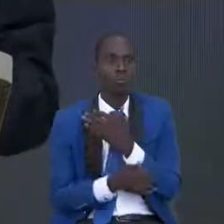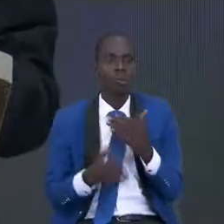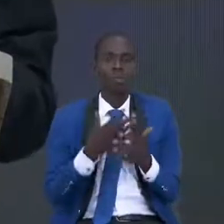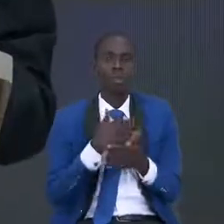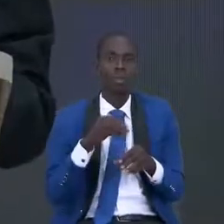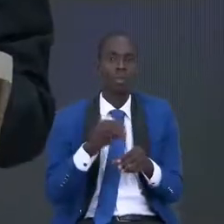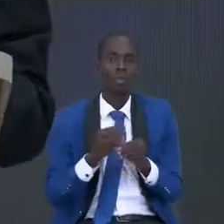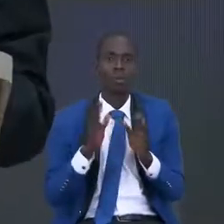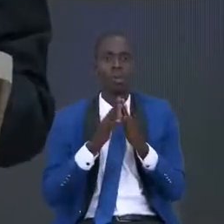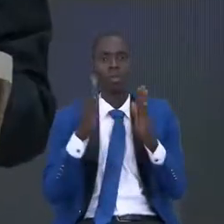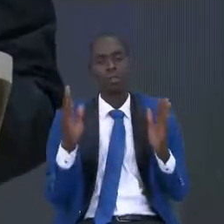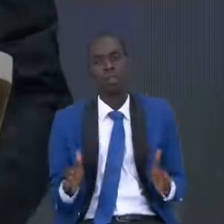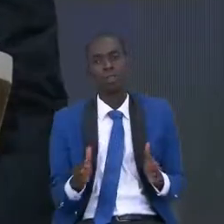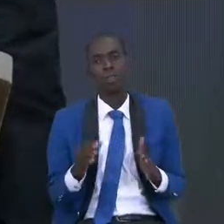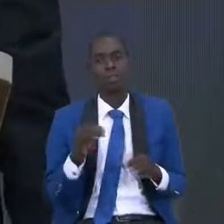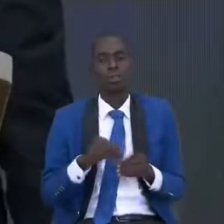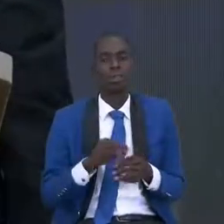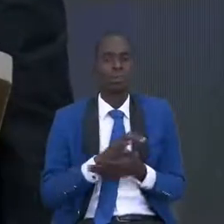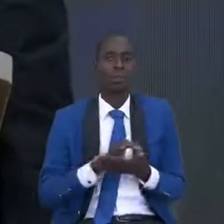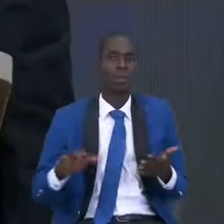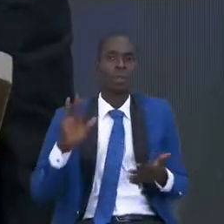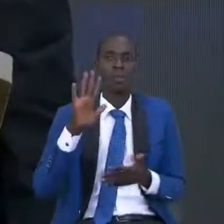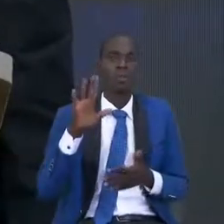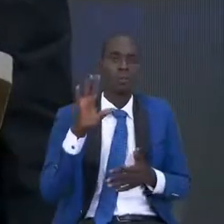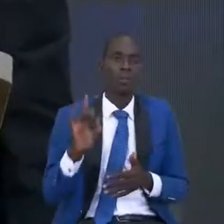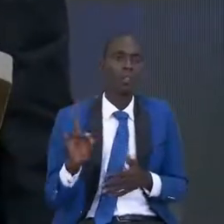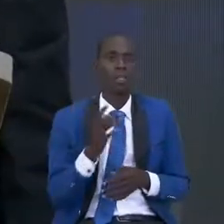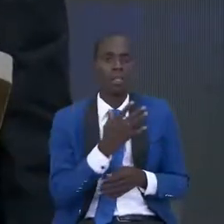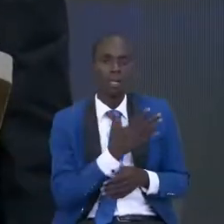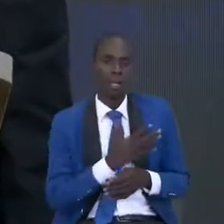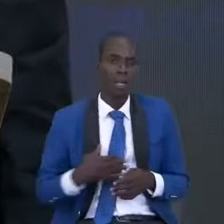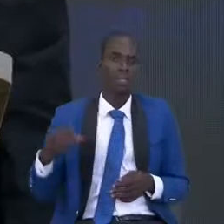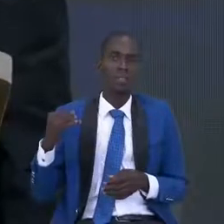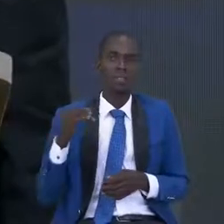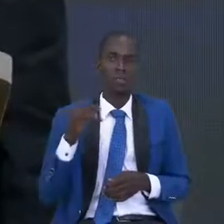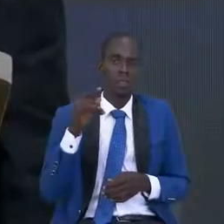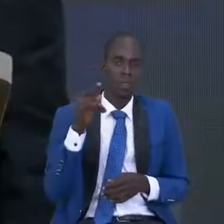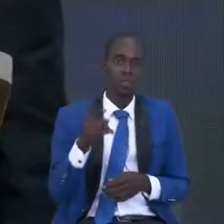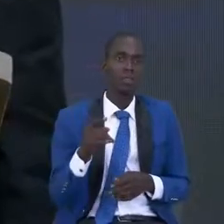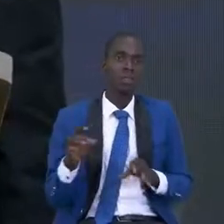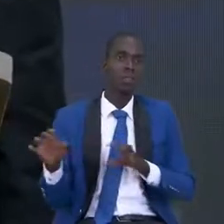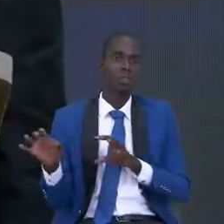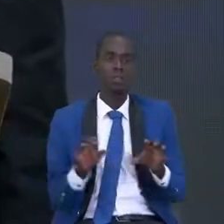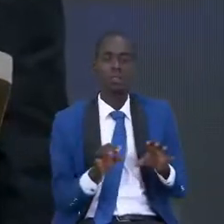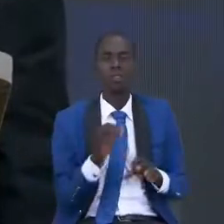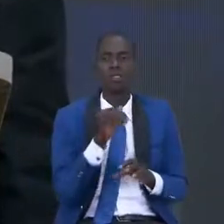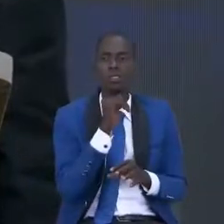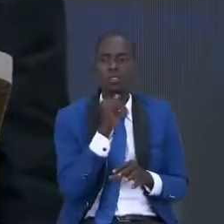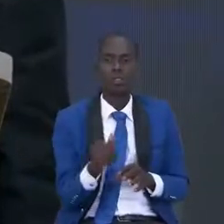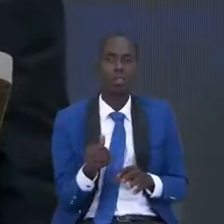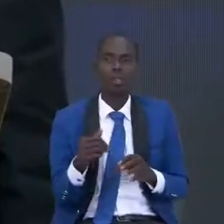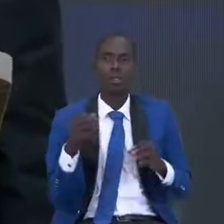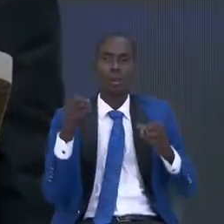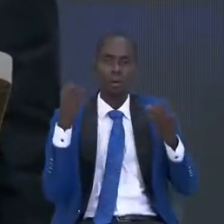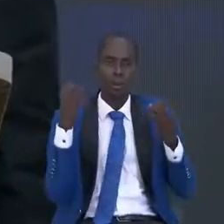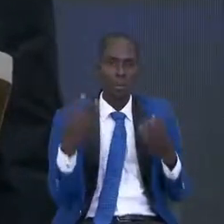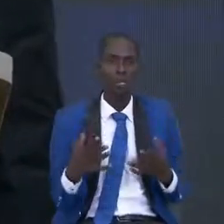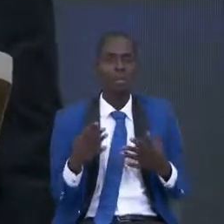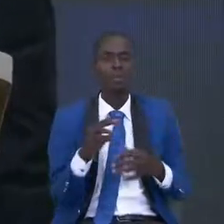beaucoup de verset 58 et il ne fit pas beaucoup de miracles dans ce